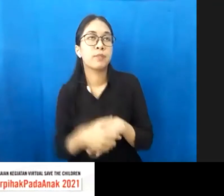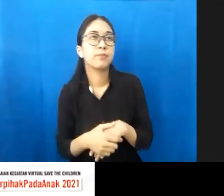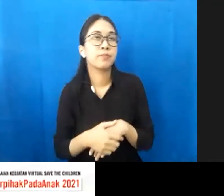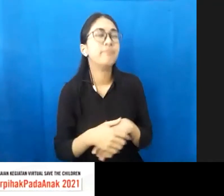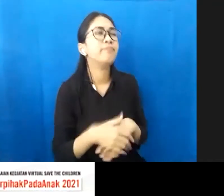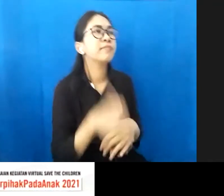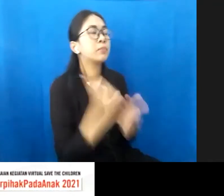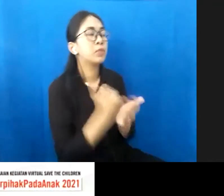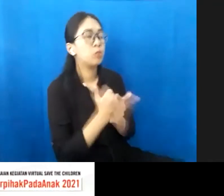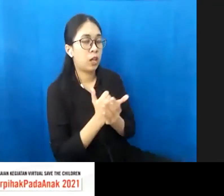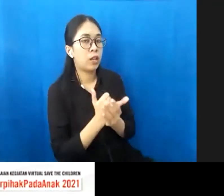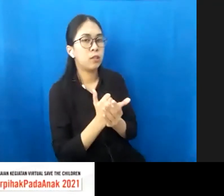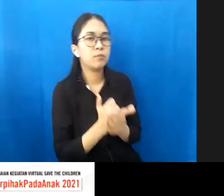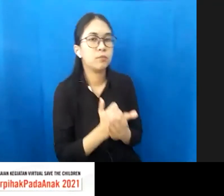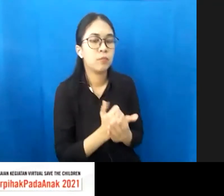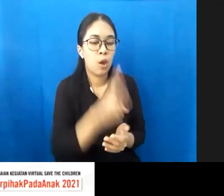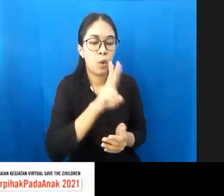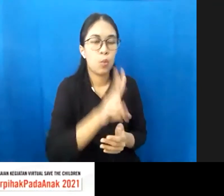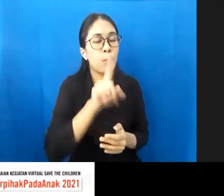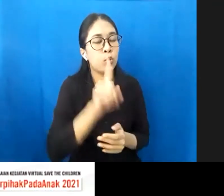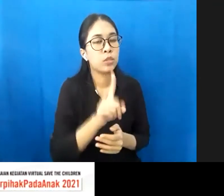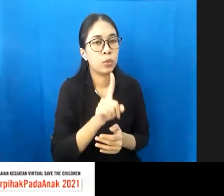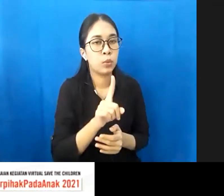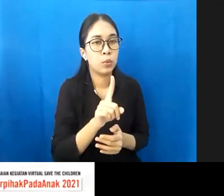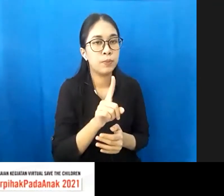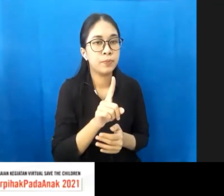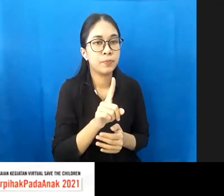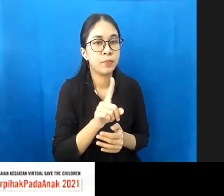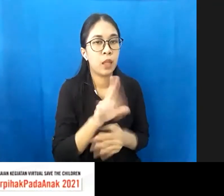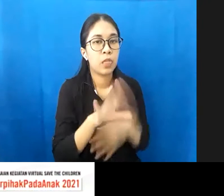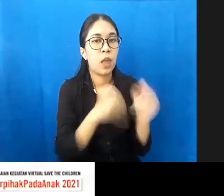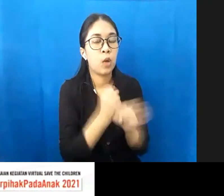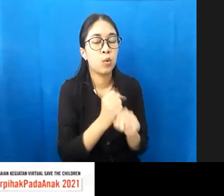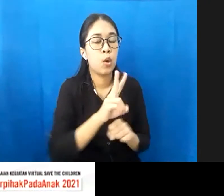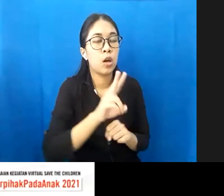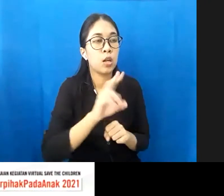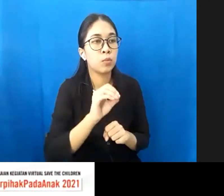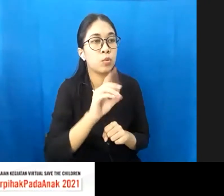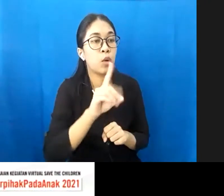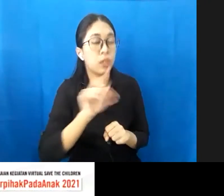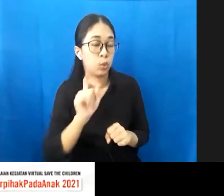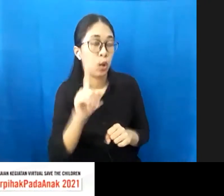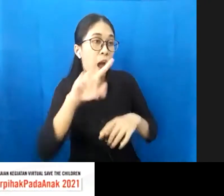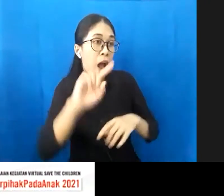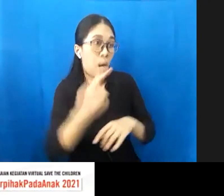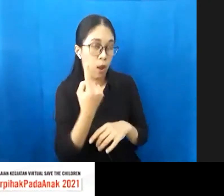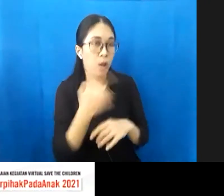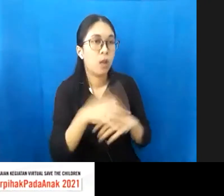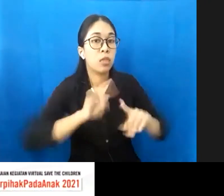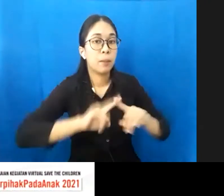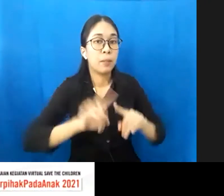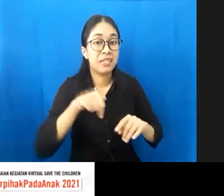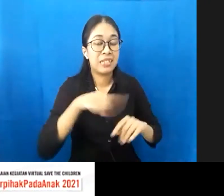Teh Heni, jadi 21 itu kita di tahun 2021 awal. Nah, di